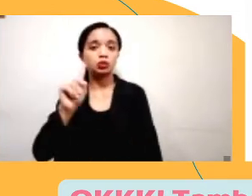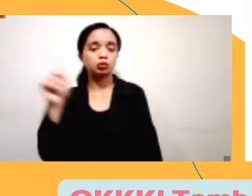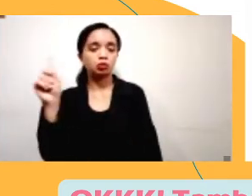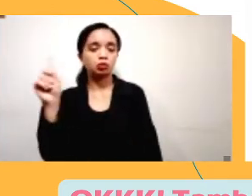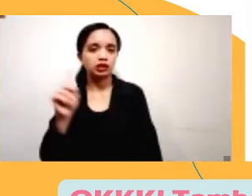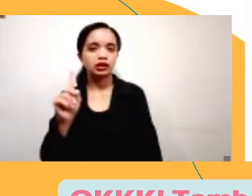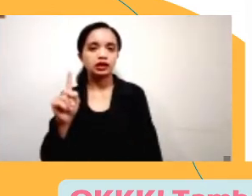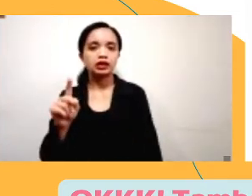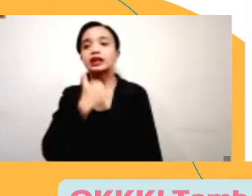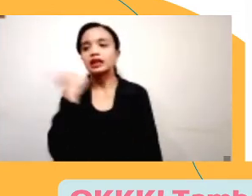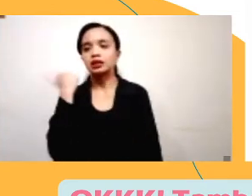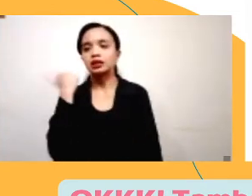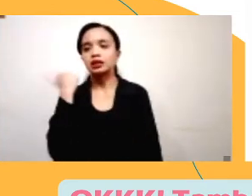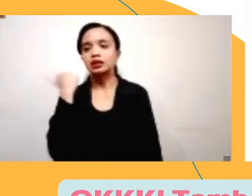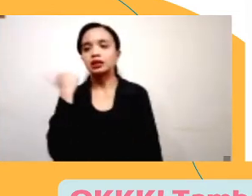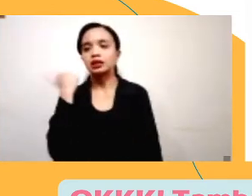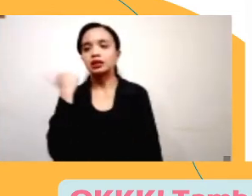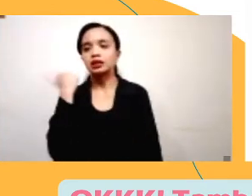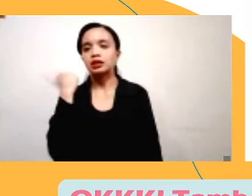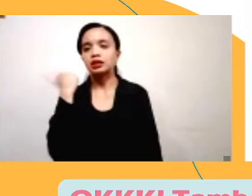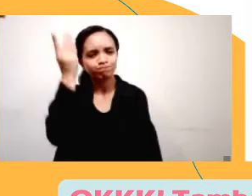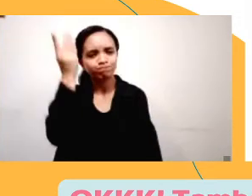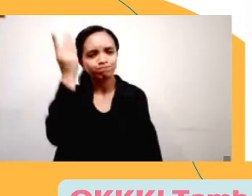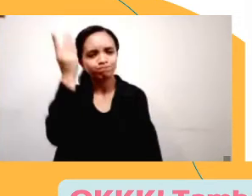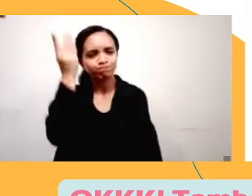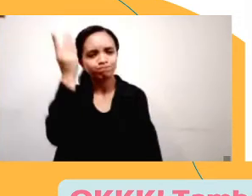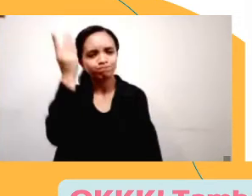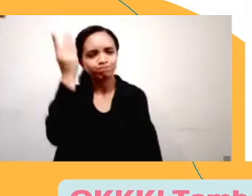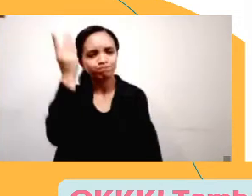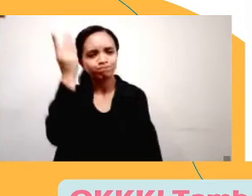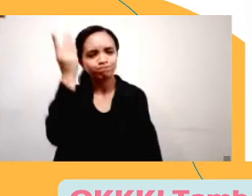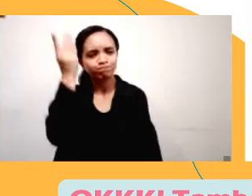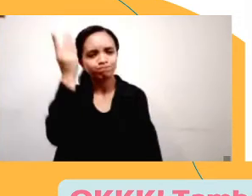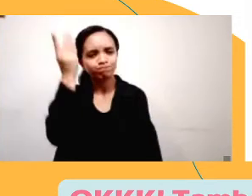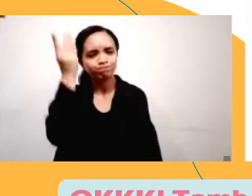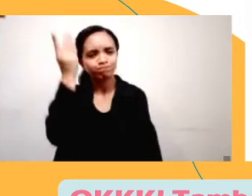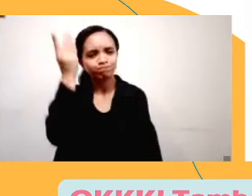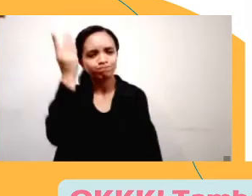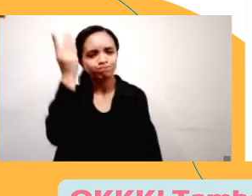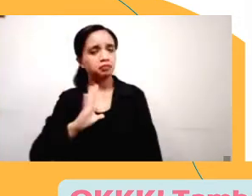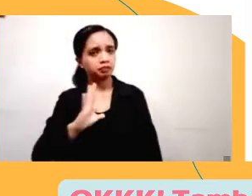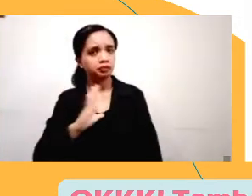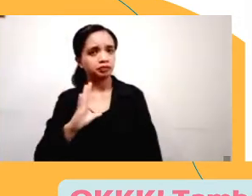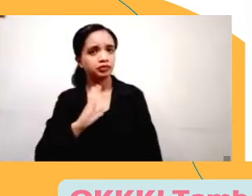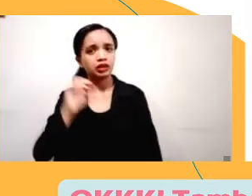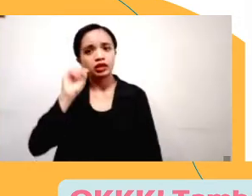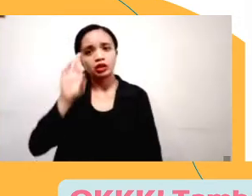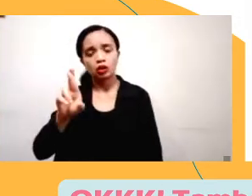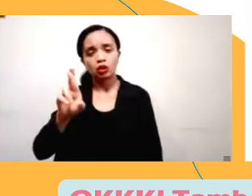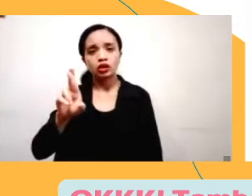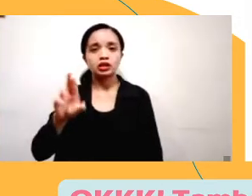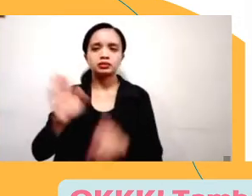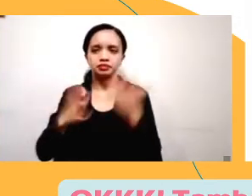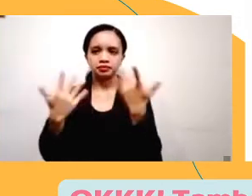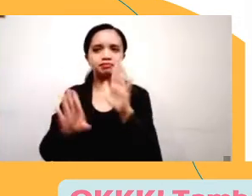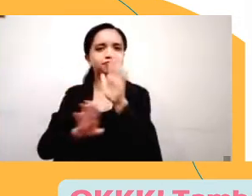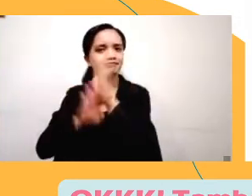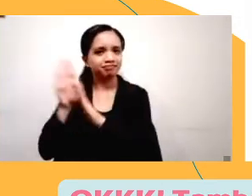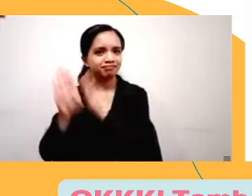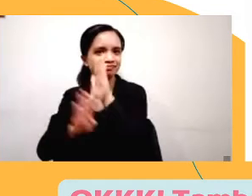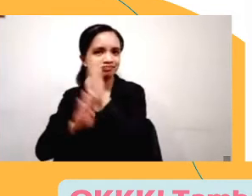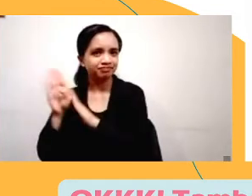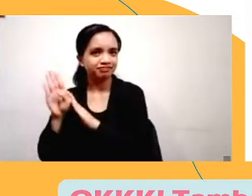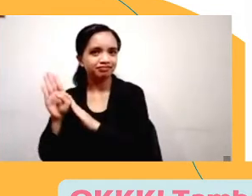for reflection. Diba? Doon natin makikita kung okay ba tayo sa kanila or kung somehow na-develop na ba tayo. No?